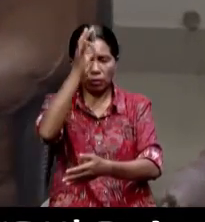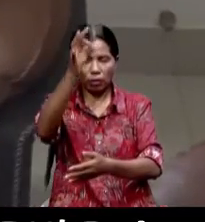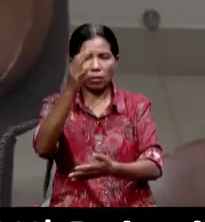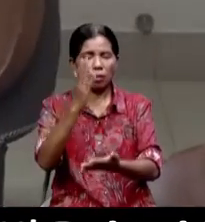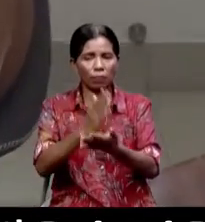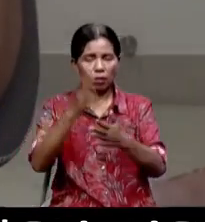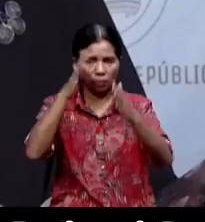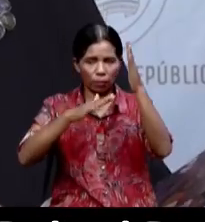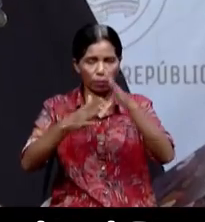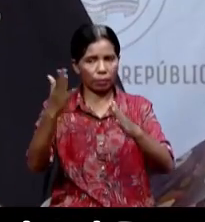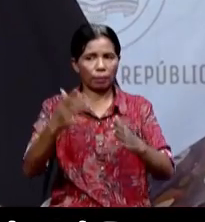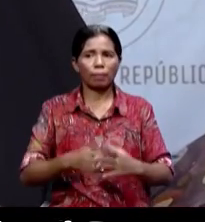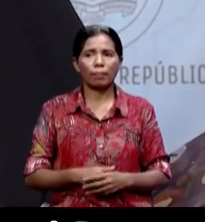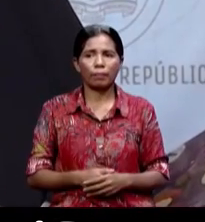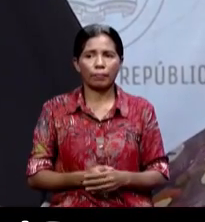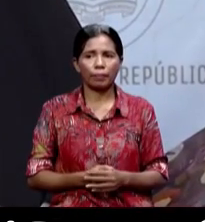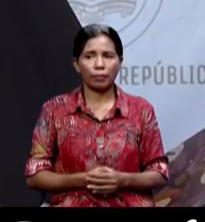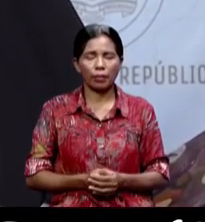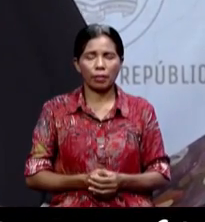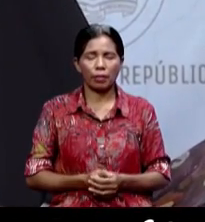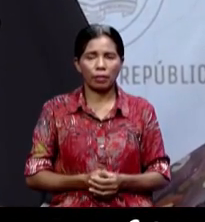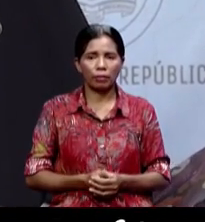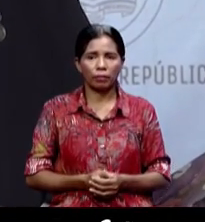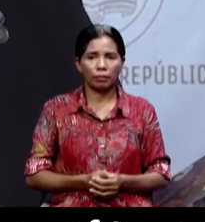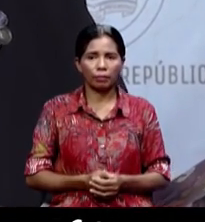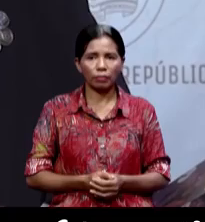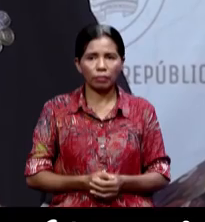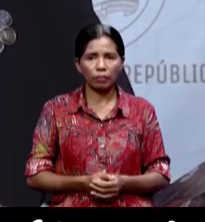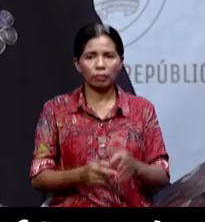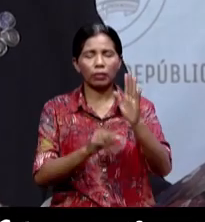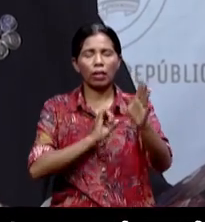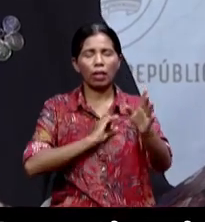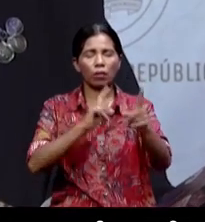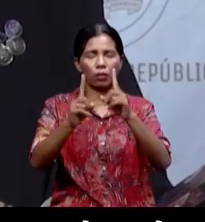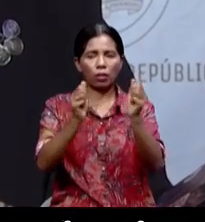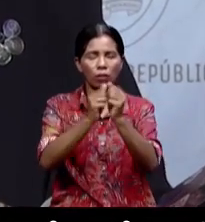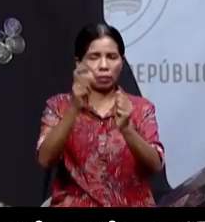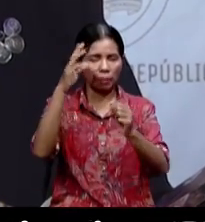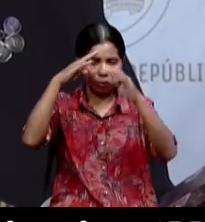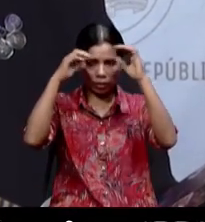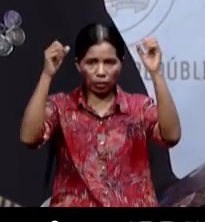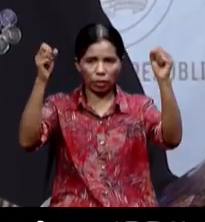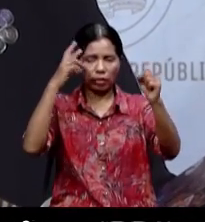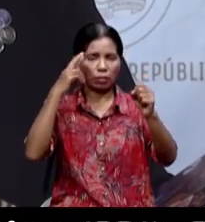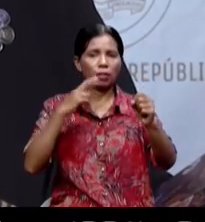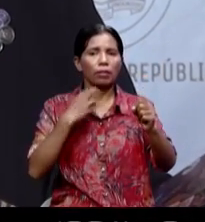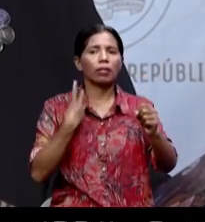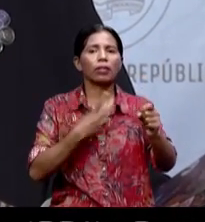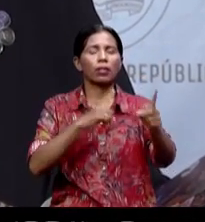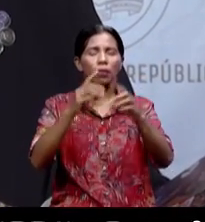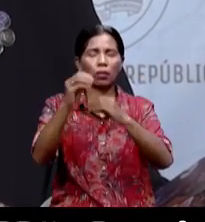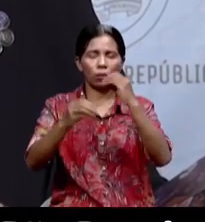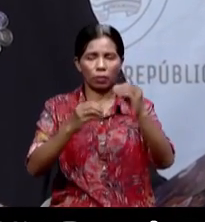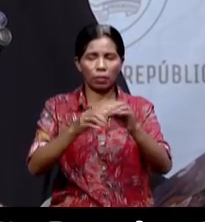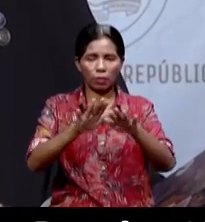problema hirak ne. I think we've been quite public. Asum sirve banco kuli ho sio silenzio presidente Republika ne liliu quando poi fare quando si sono da vari temi